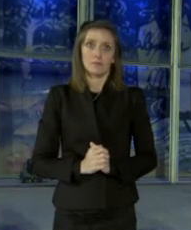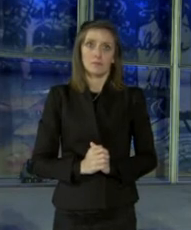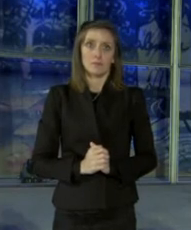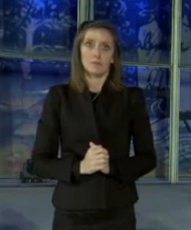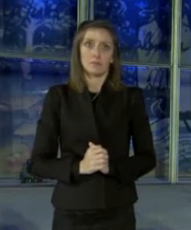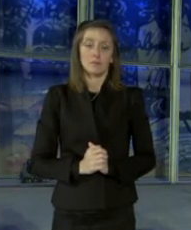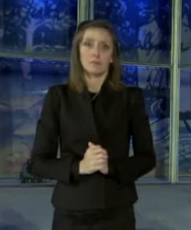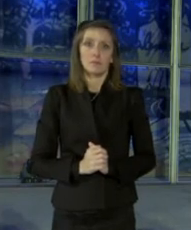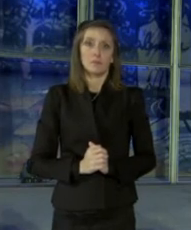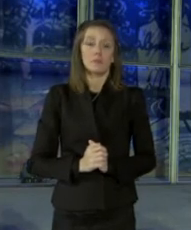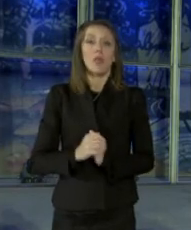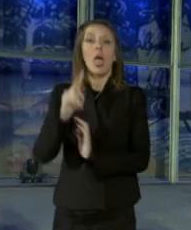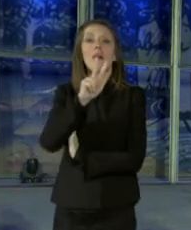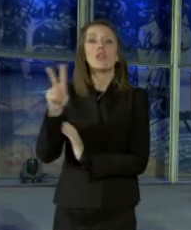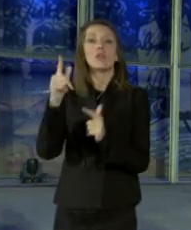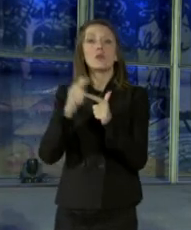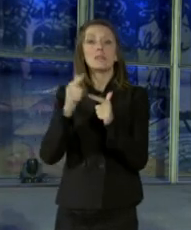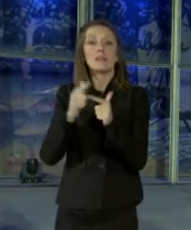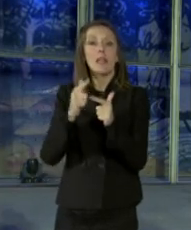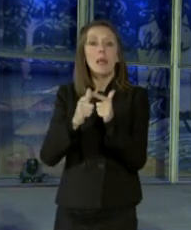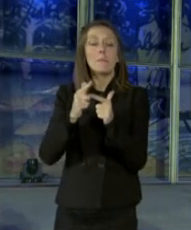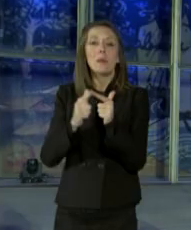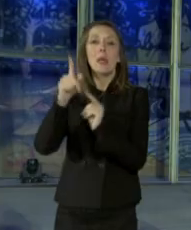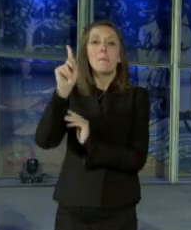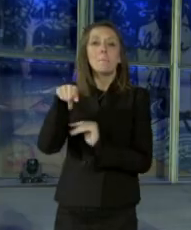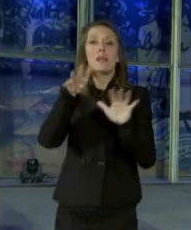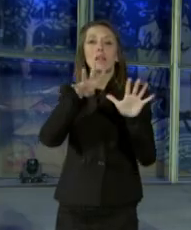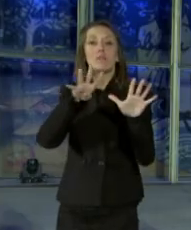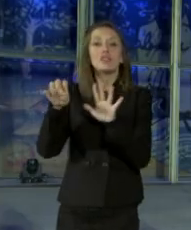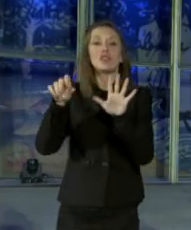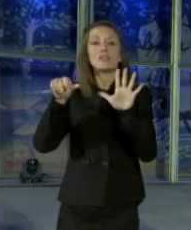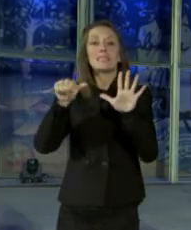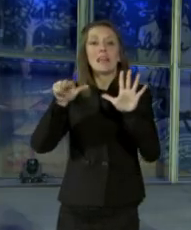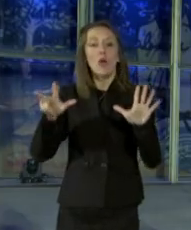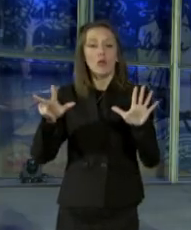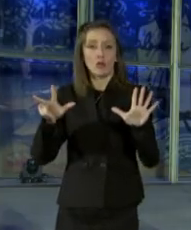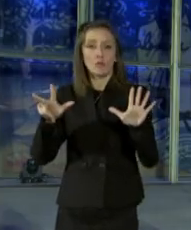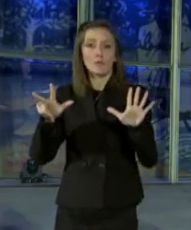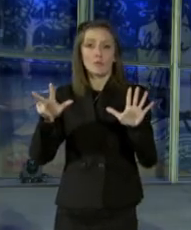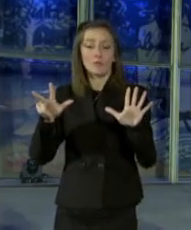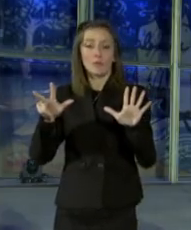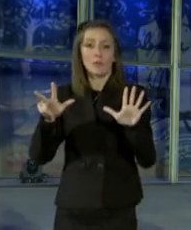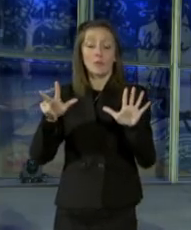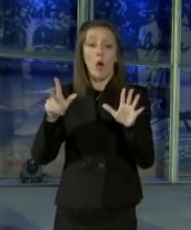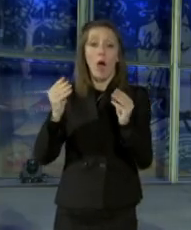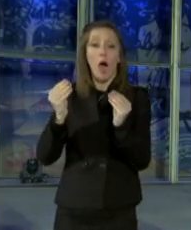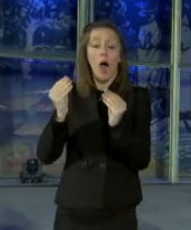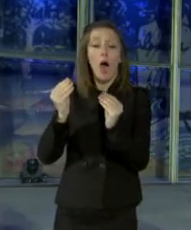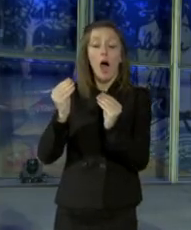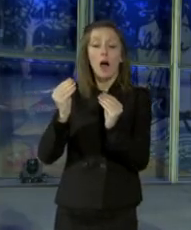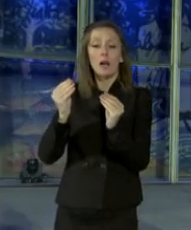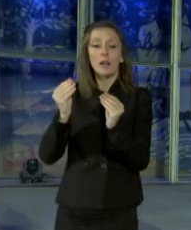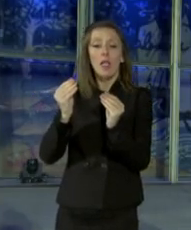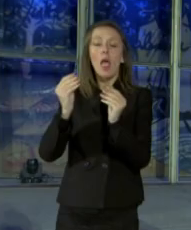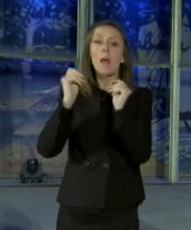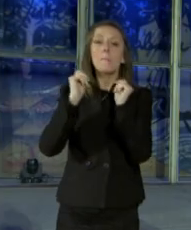del 22 settembre 1968 quando il padre